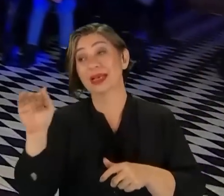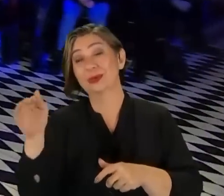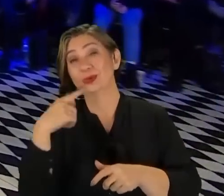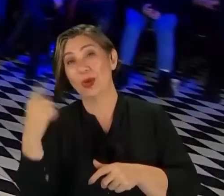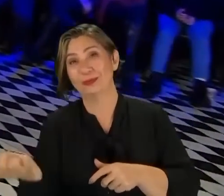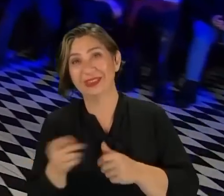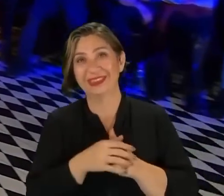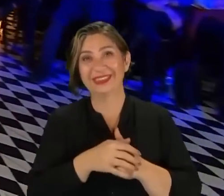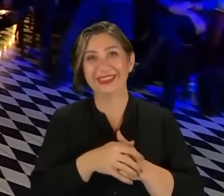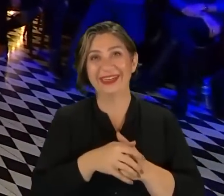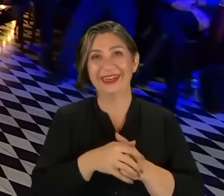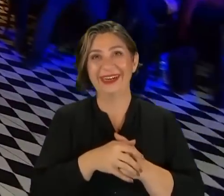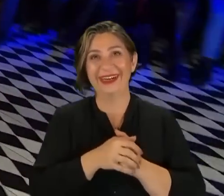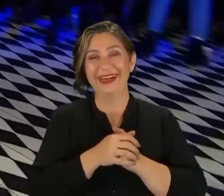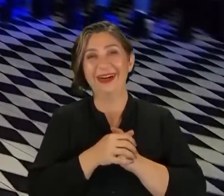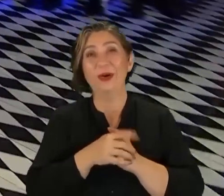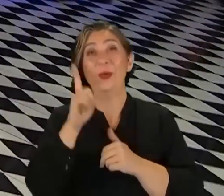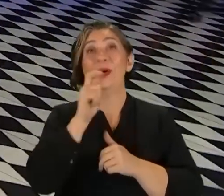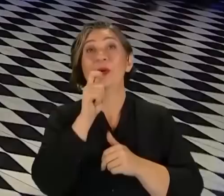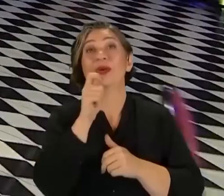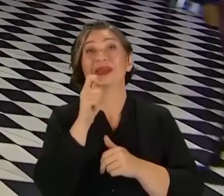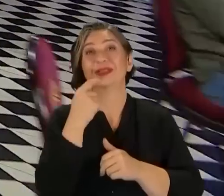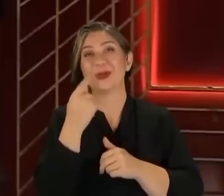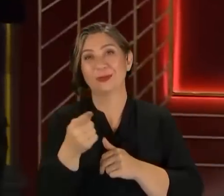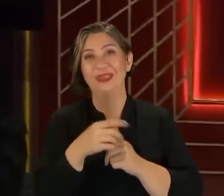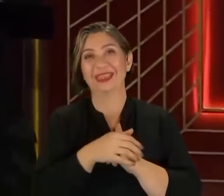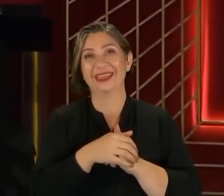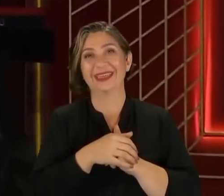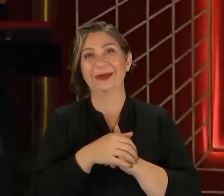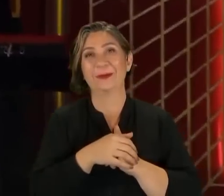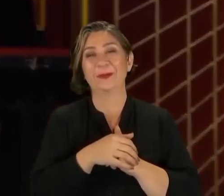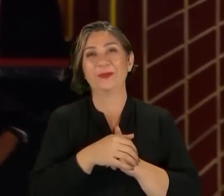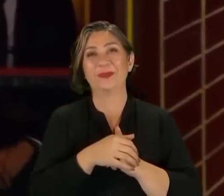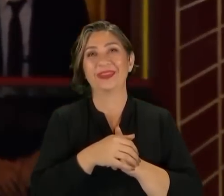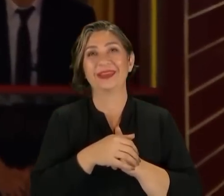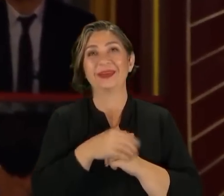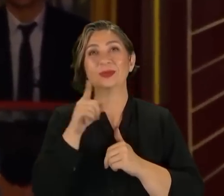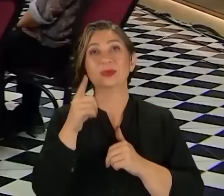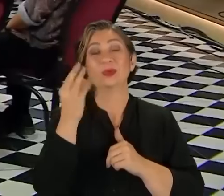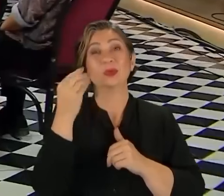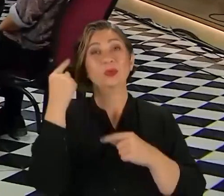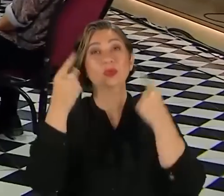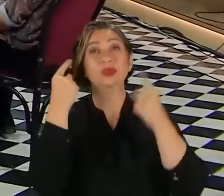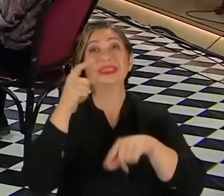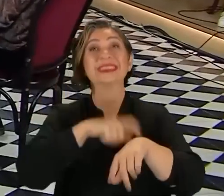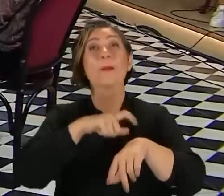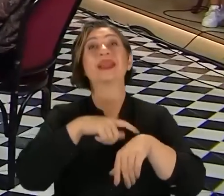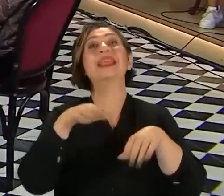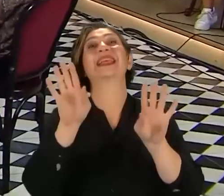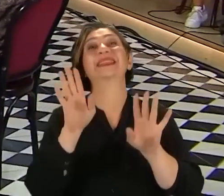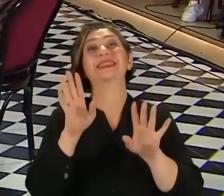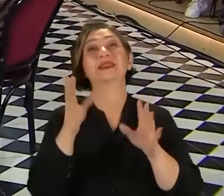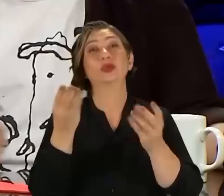söylemiş. Yok o bir röportajında söylemişti de o. Ne? Şu anda çok onu düşünecek durumda değiliz zaten.